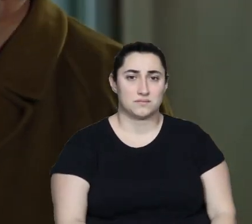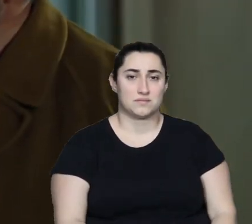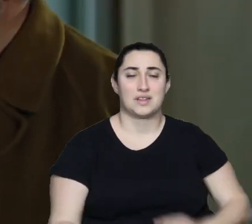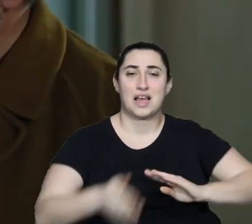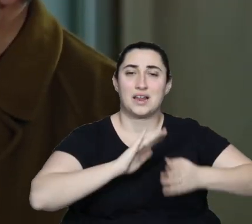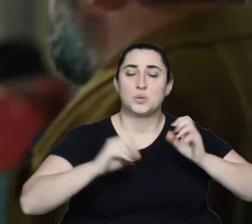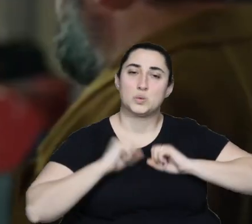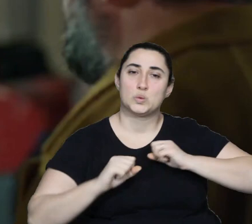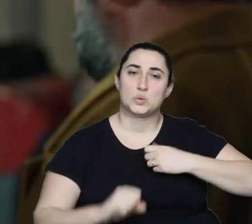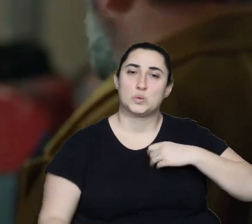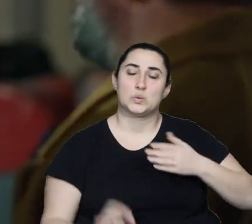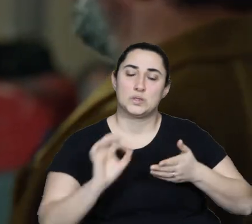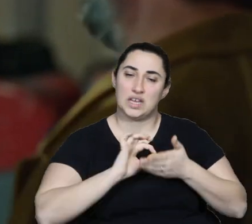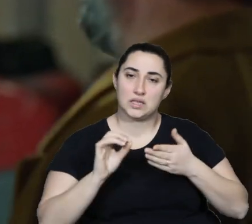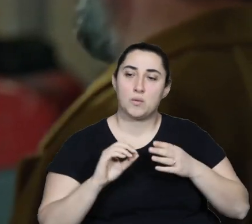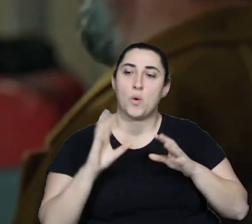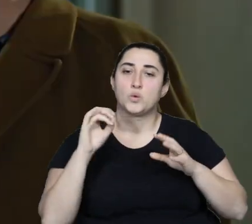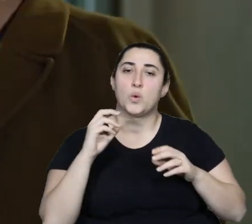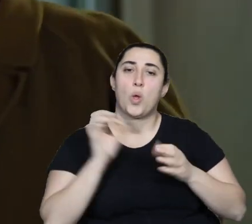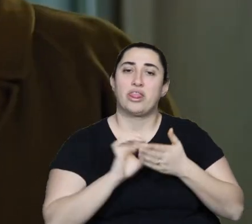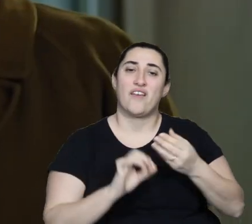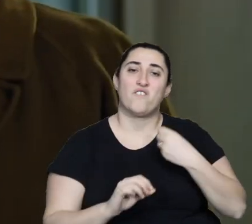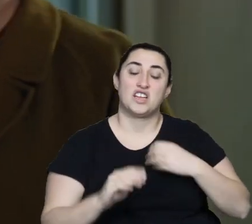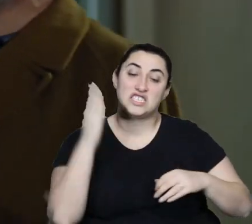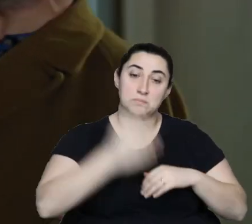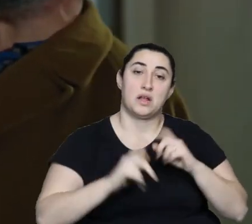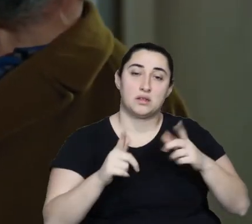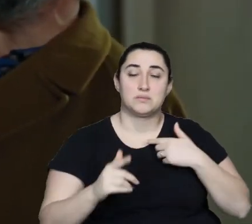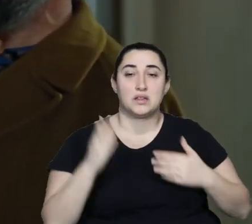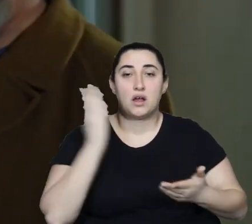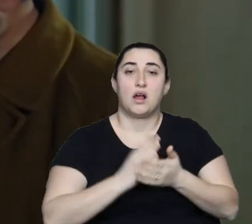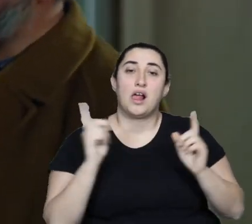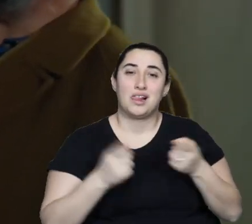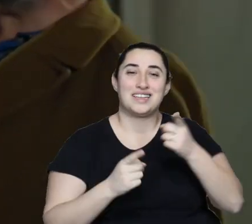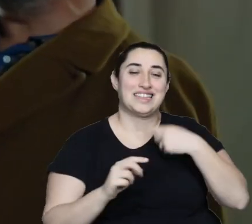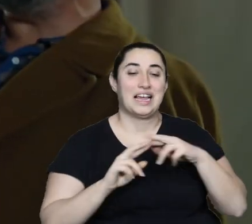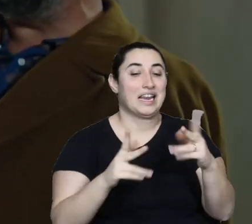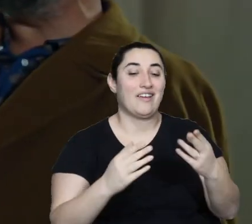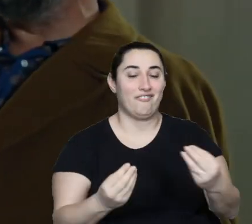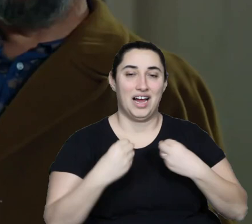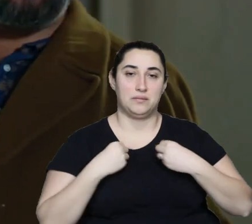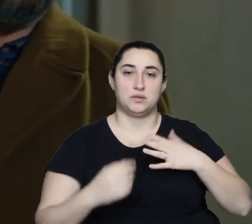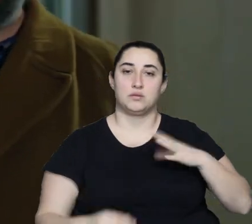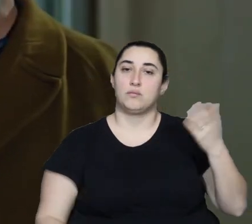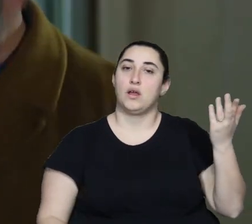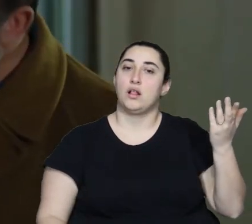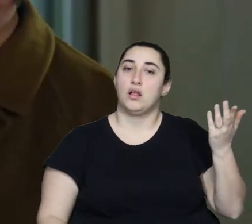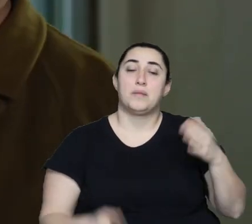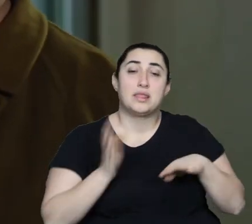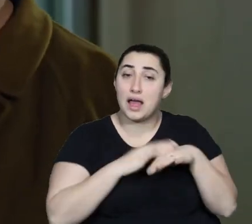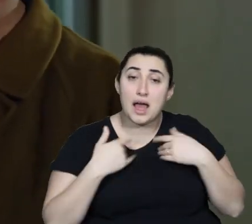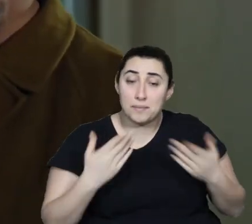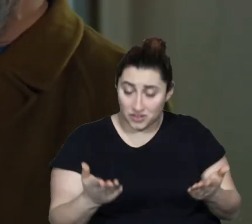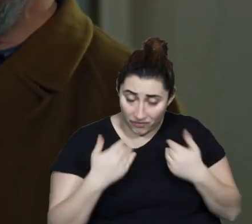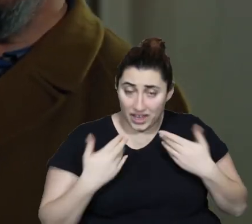Karate kursuna yazıldım. Hoca ödev verdi. Kır diye. Ben de kıramadım. Senden kırılmışını alacağım. Allah, ne yapacaksın